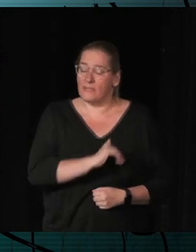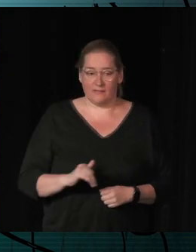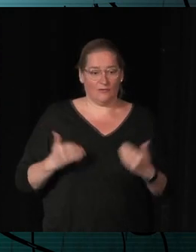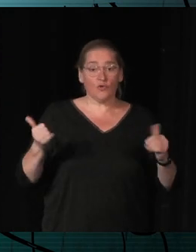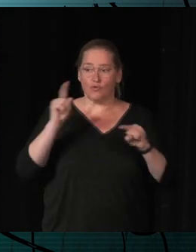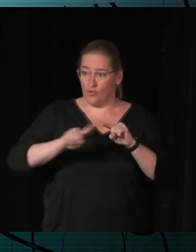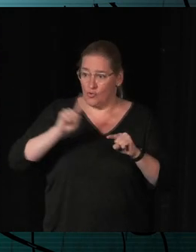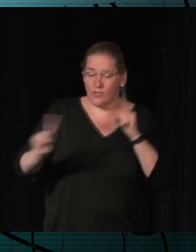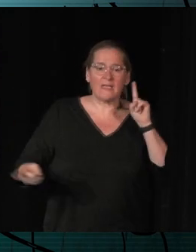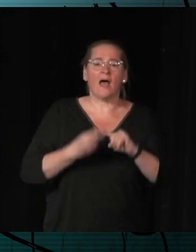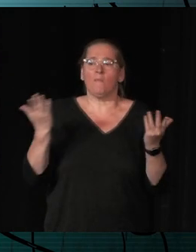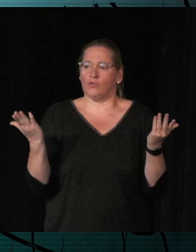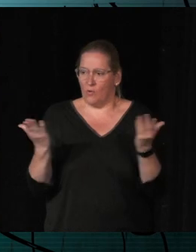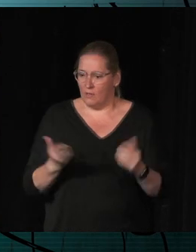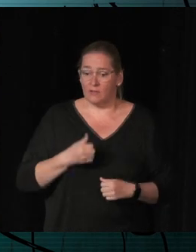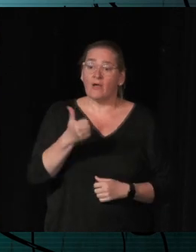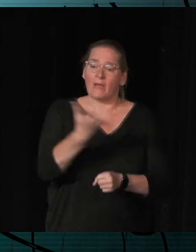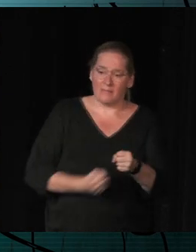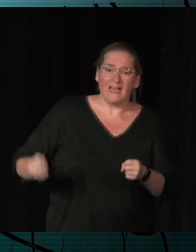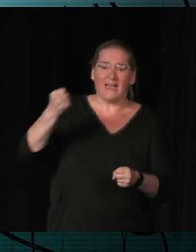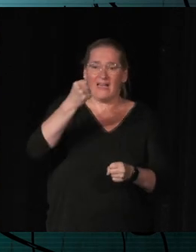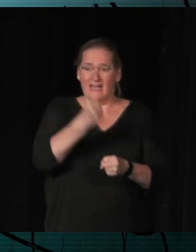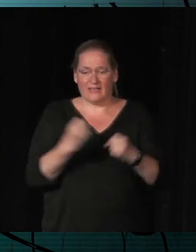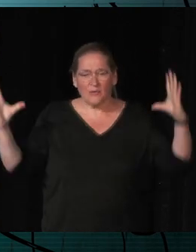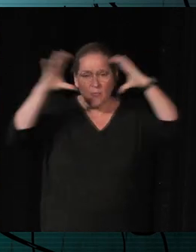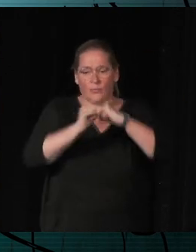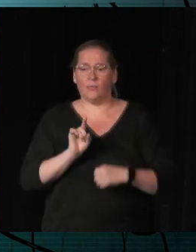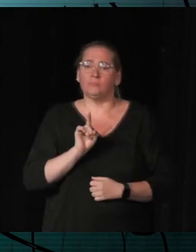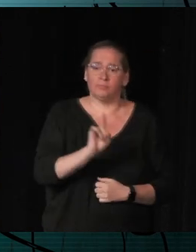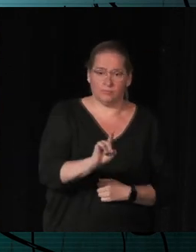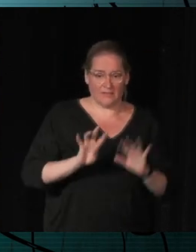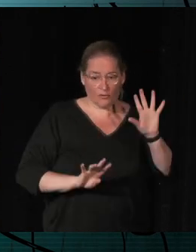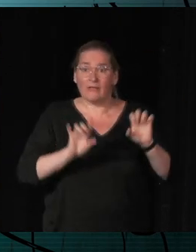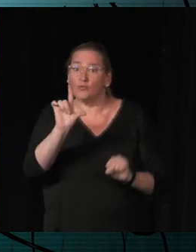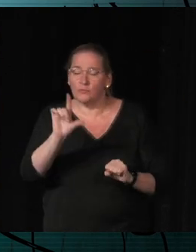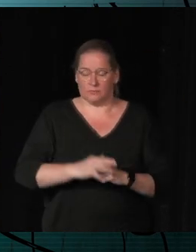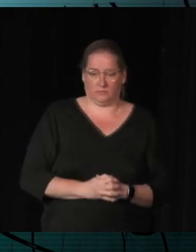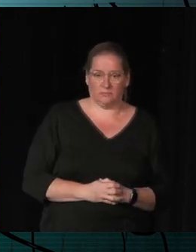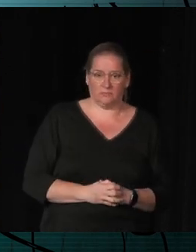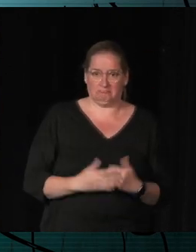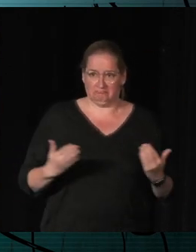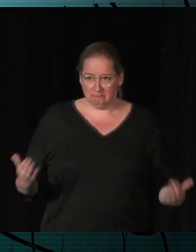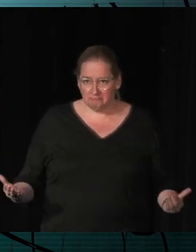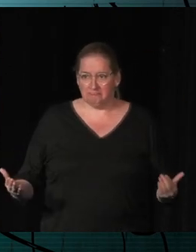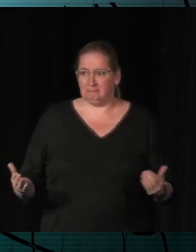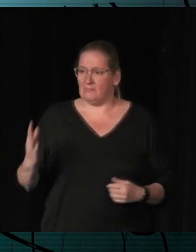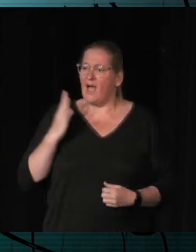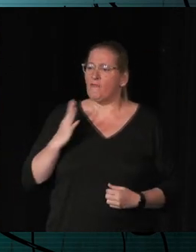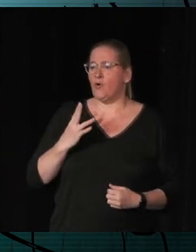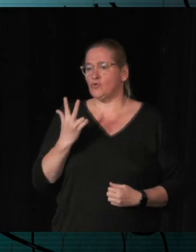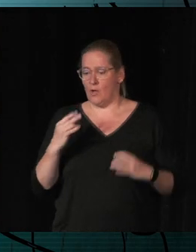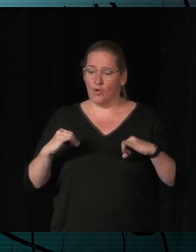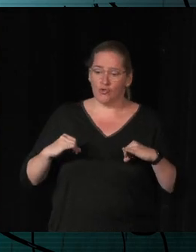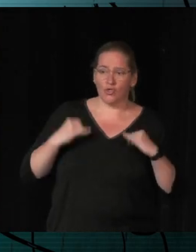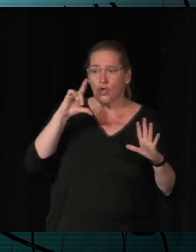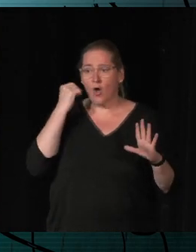para important c'est que tu as créé al donc en 92 à une époque où trois ou quatre jeunes hommes comme toi ou jeunes